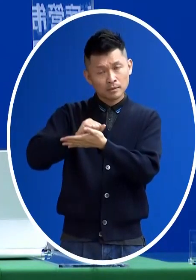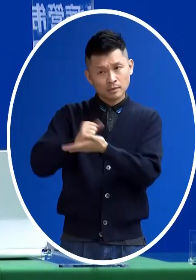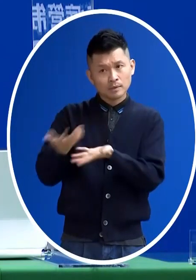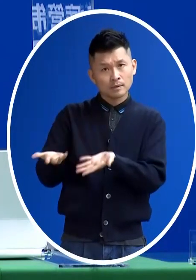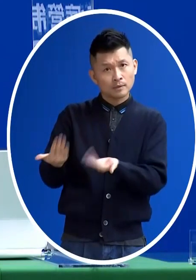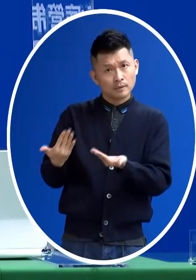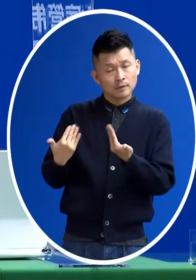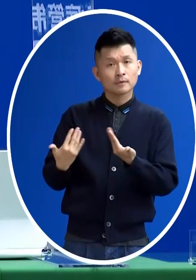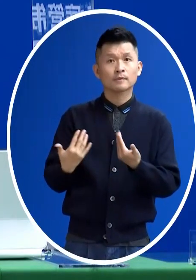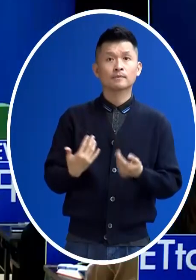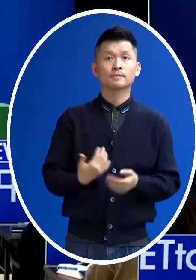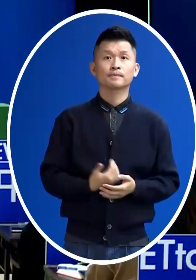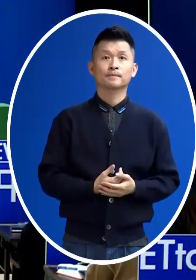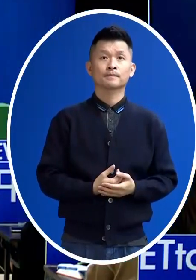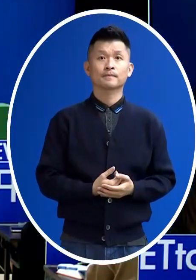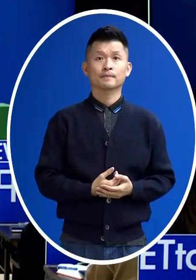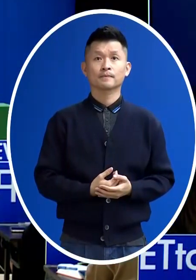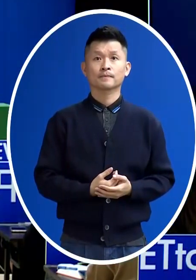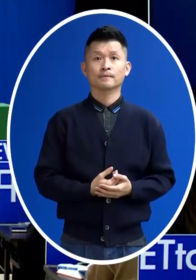集。